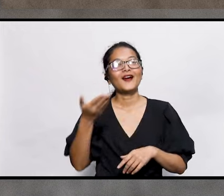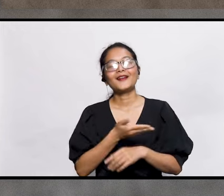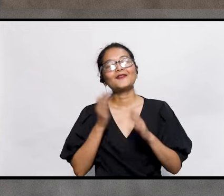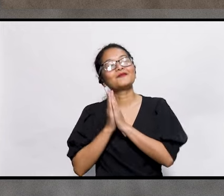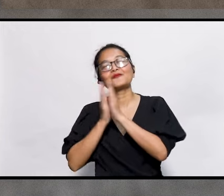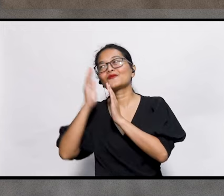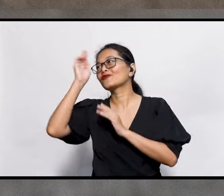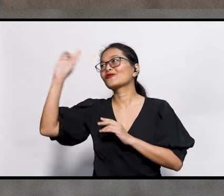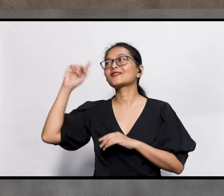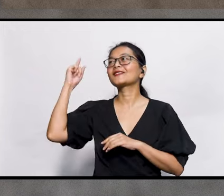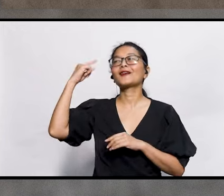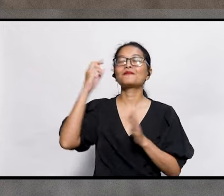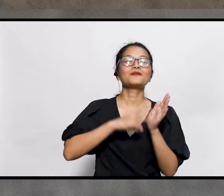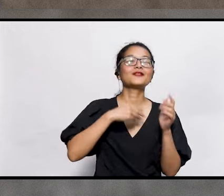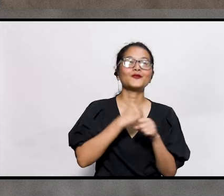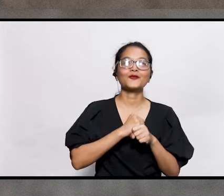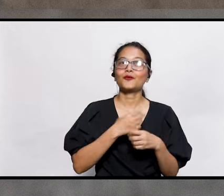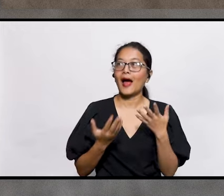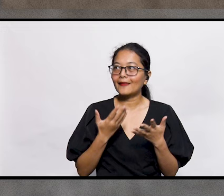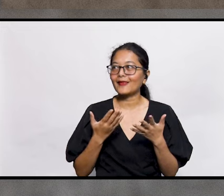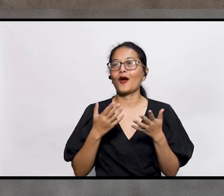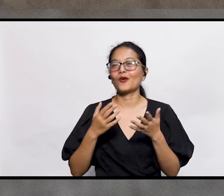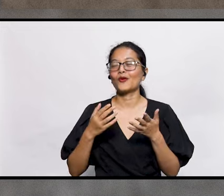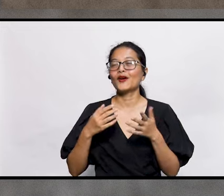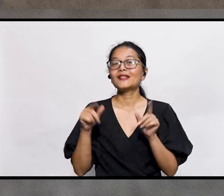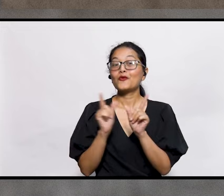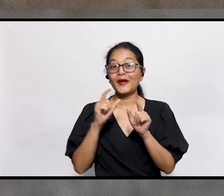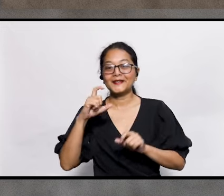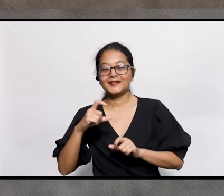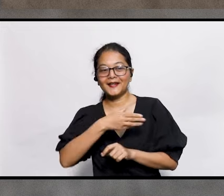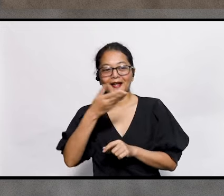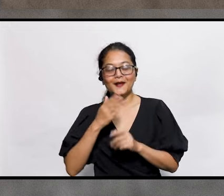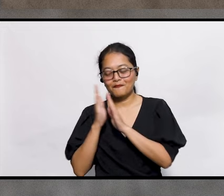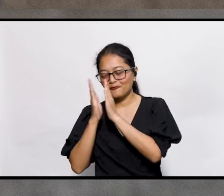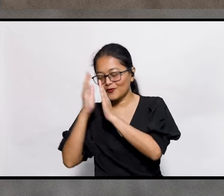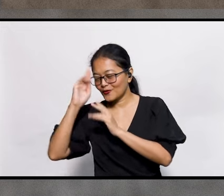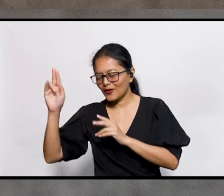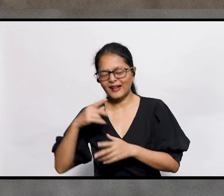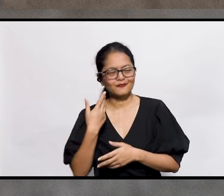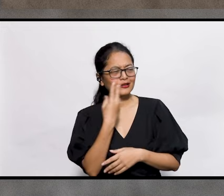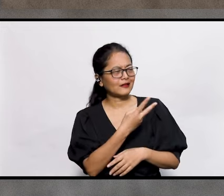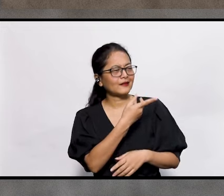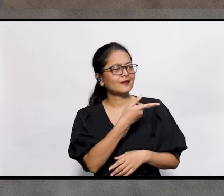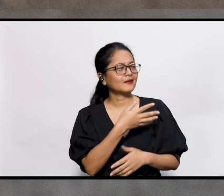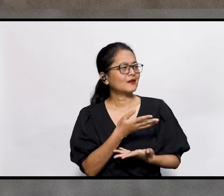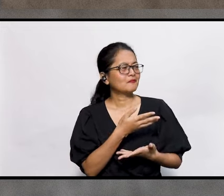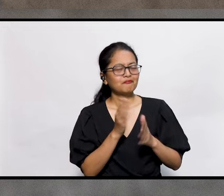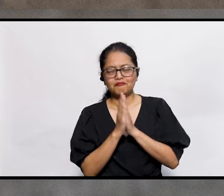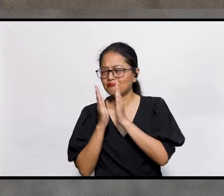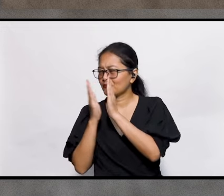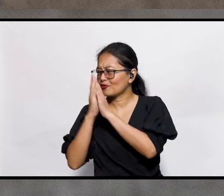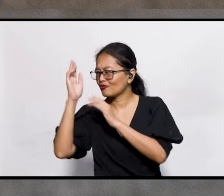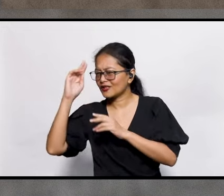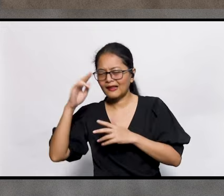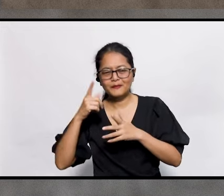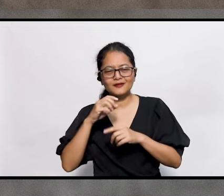maupun di kamar mandi kalau anda memuji Tuhan anda Enggak seperti orang yang enggak jelas Anda Enggak seperti orang banci memuji tapi enggak